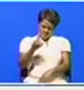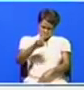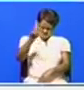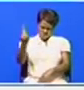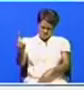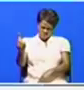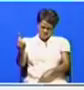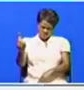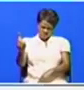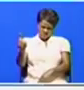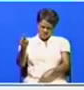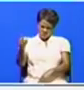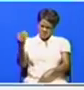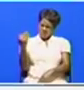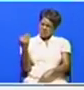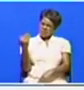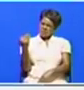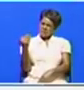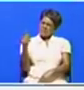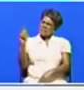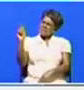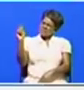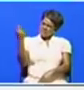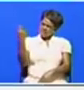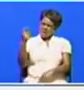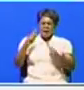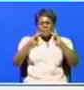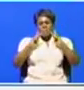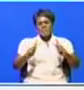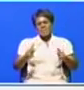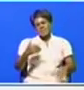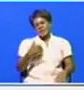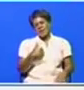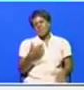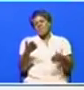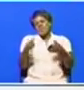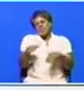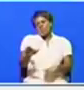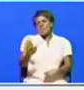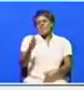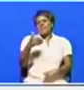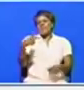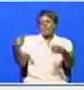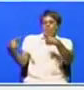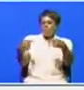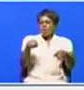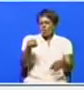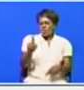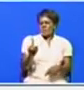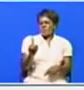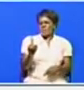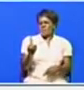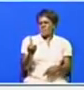ambapo ambalo pia uliulizwa. Yeah. Nchi ya Kenya ni nchi tulivu. Sasa hivi umejipata katikati mwa vita. Ulikuwa wakati